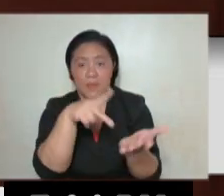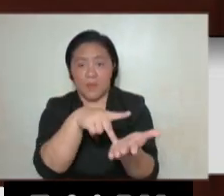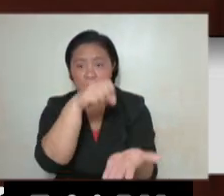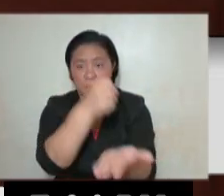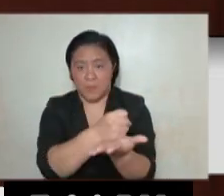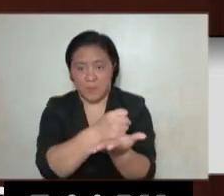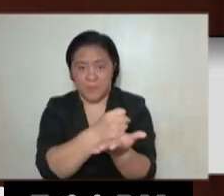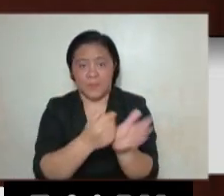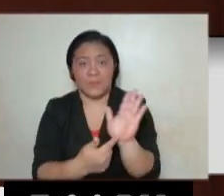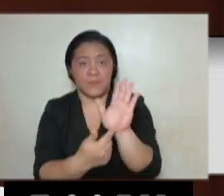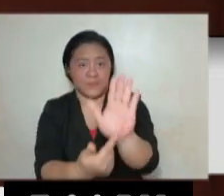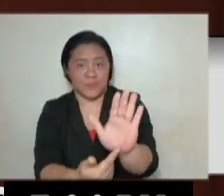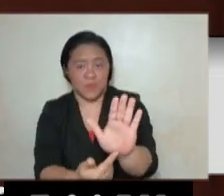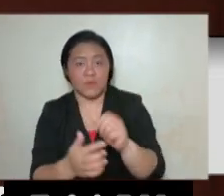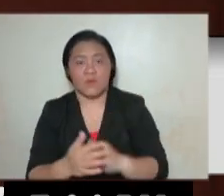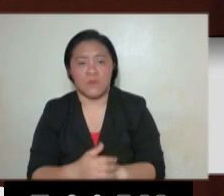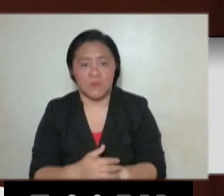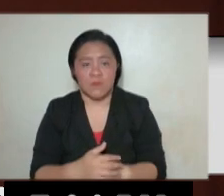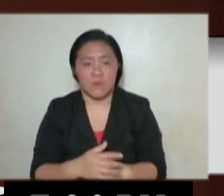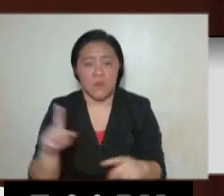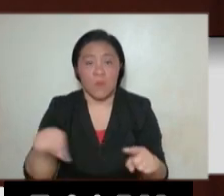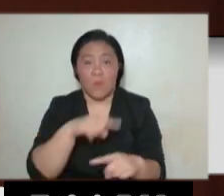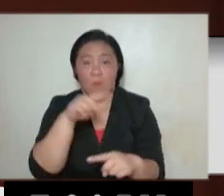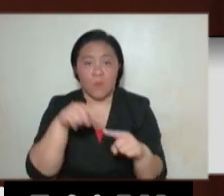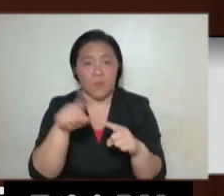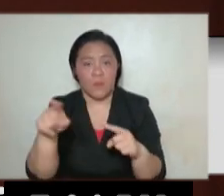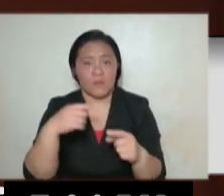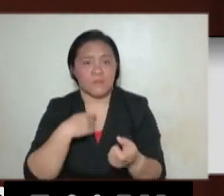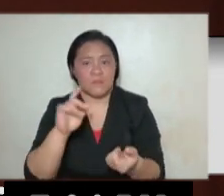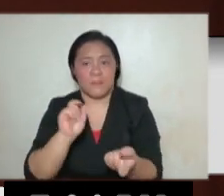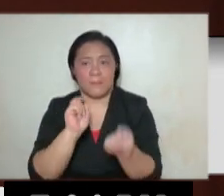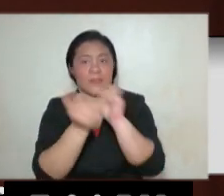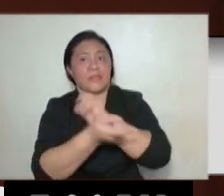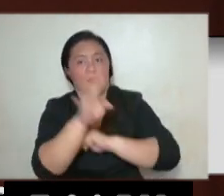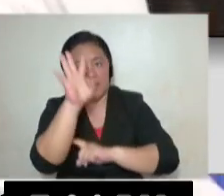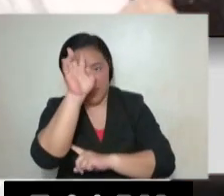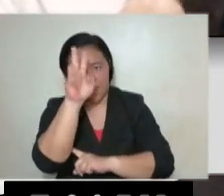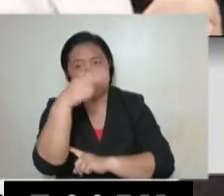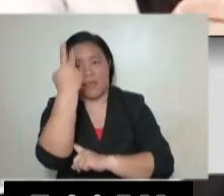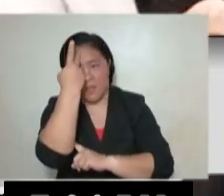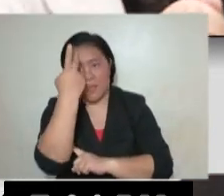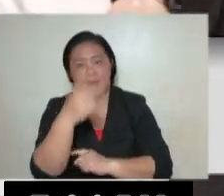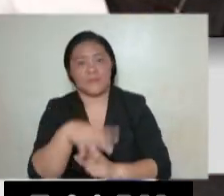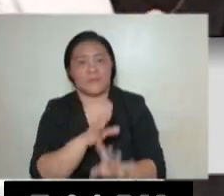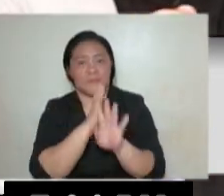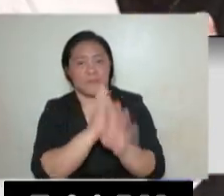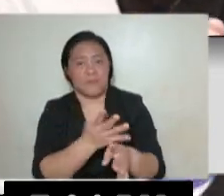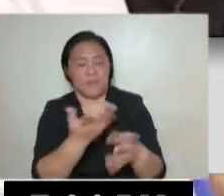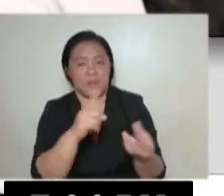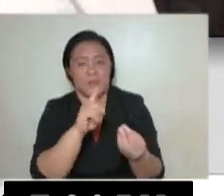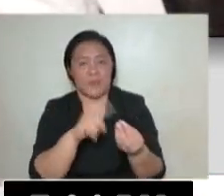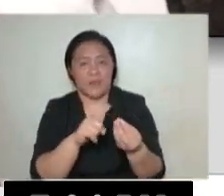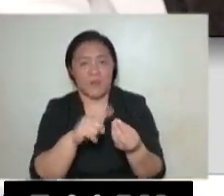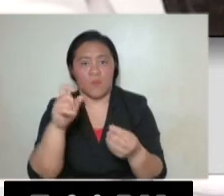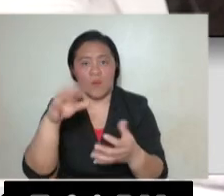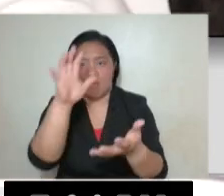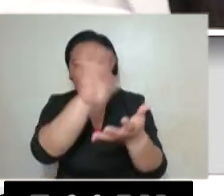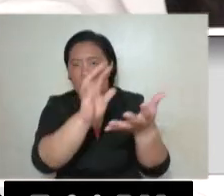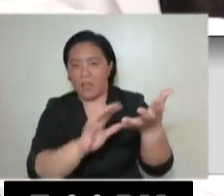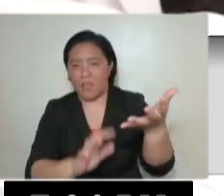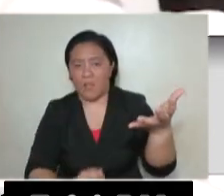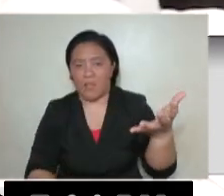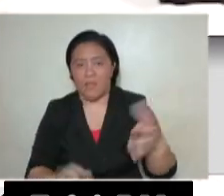pero nabigla na lang sila nang mag-iba ang pahayag ni palu na kailangan sumailalim pa sa pvl draft sa susunod na taon si